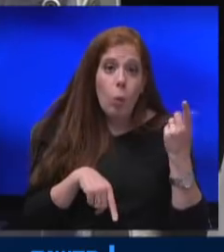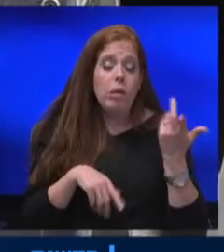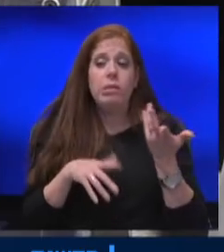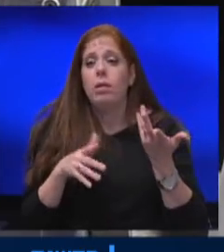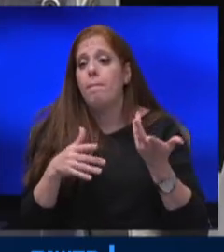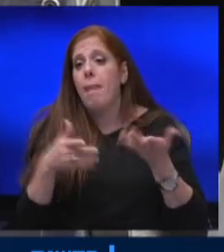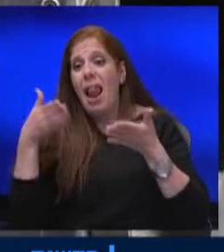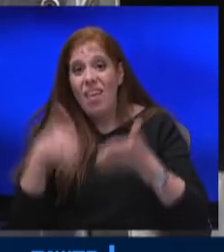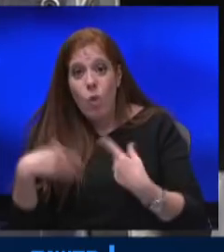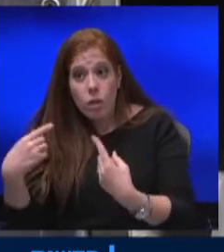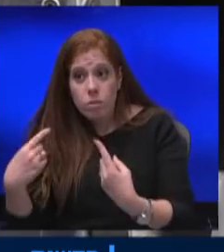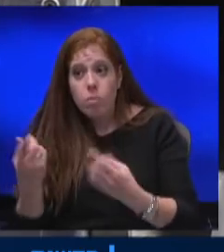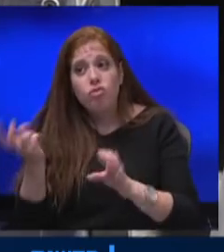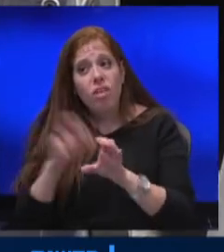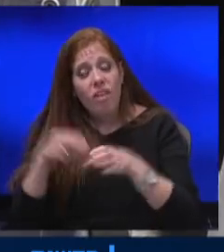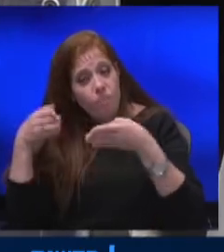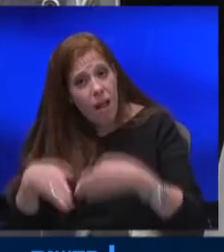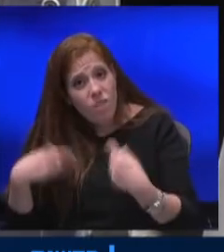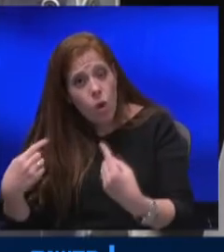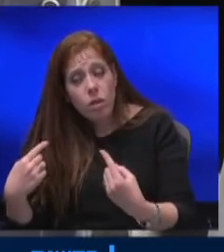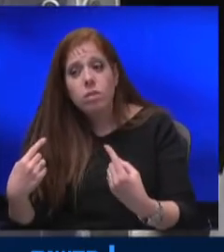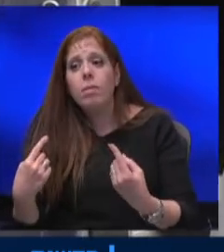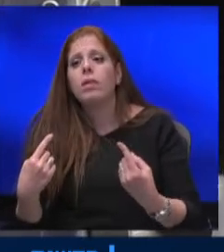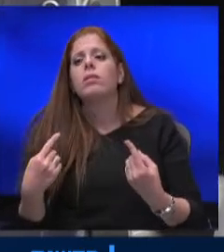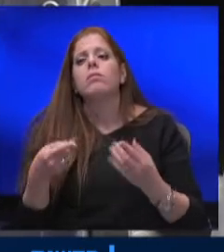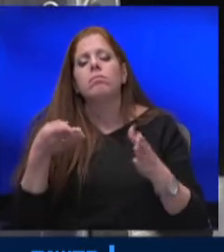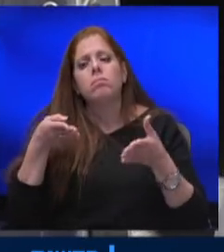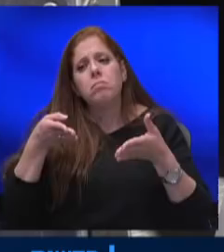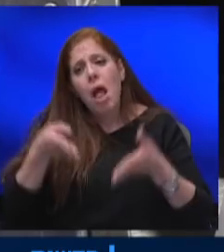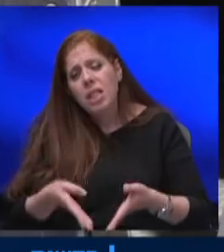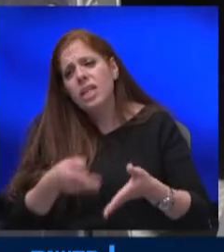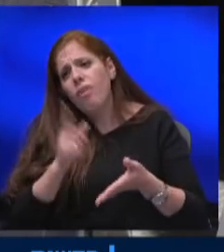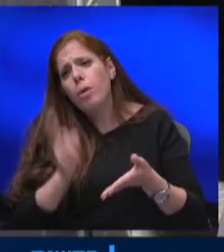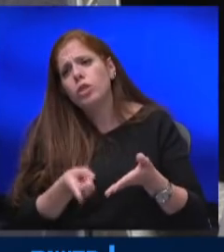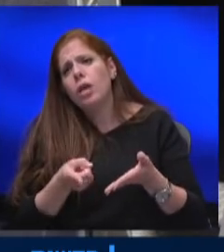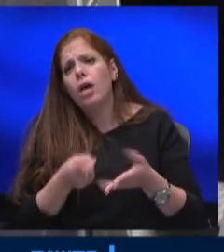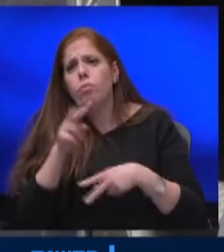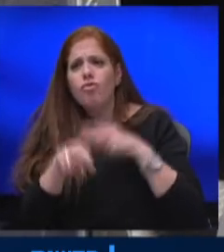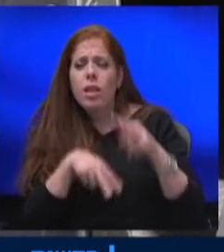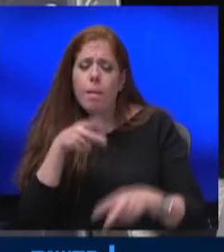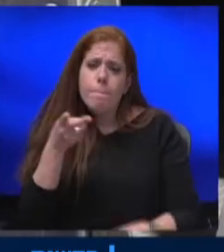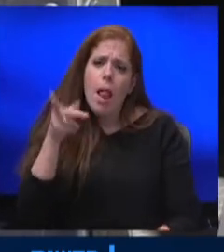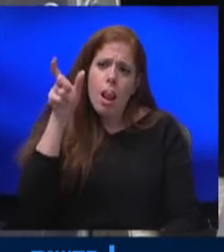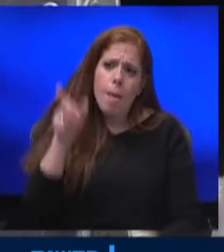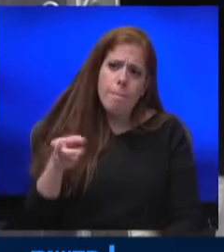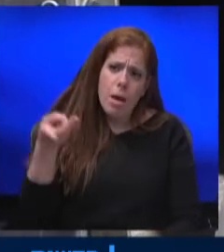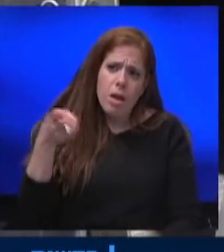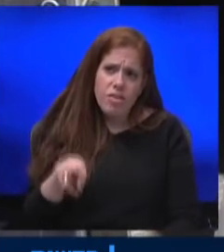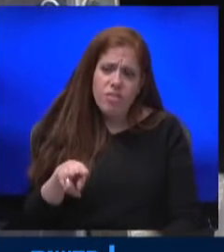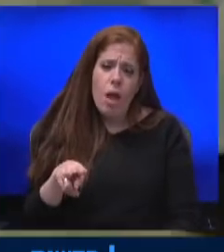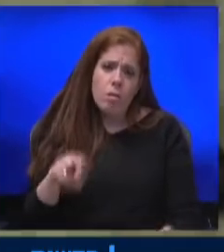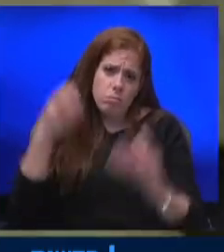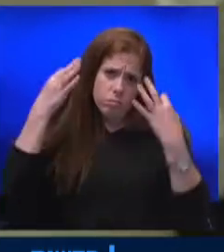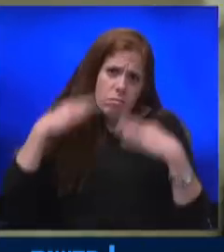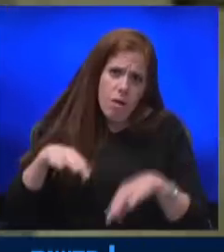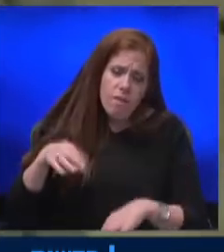בלוויות עצמם, משתתף בלוויות עצמם, הכנסת קבר ומה שצריך לטיפול בנפטר כבוד